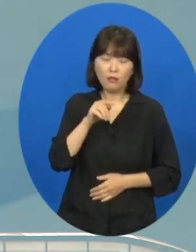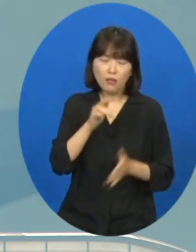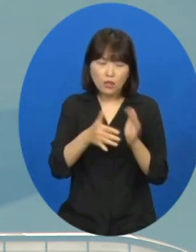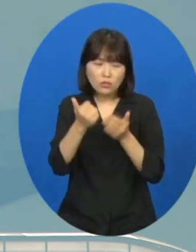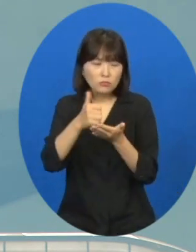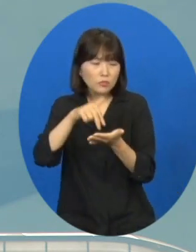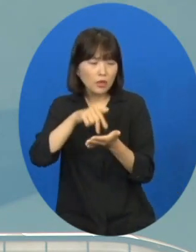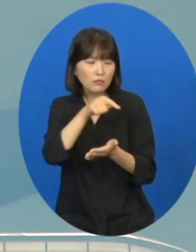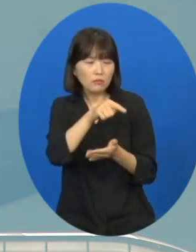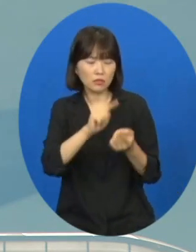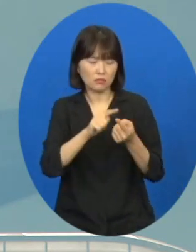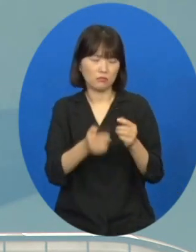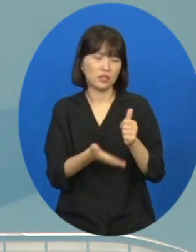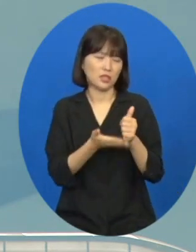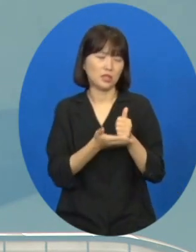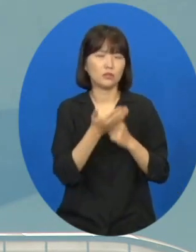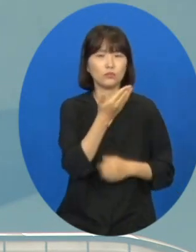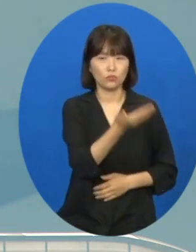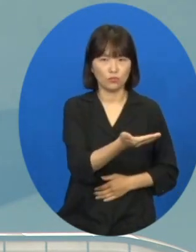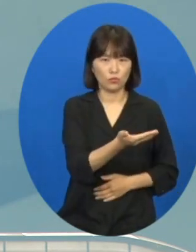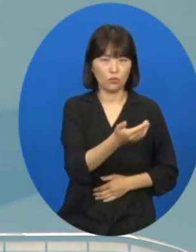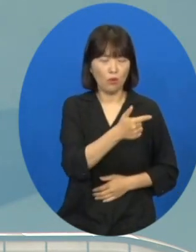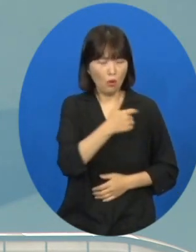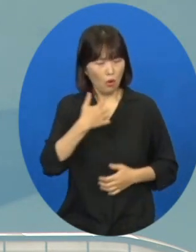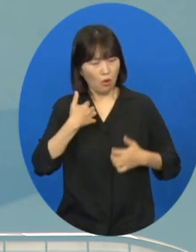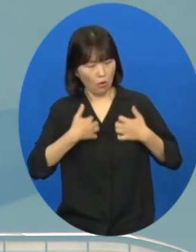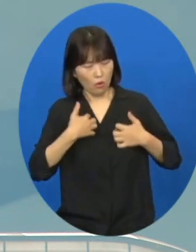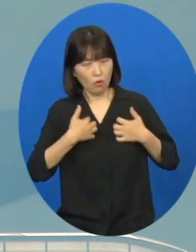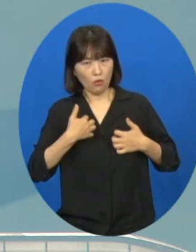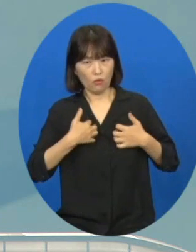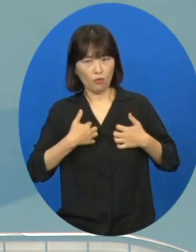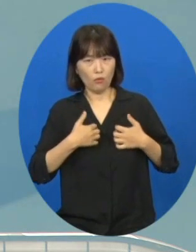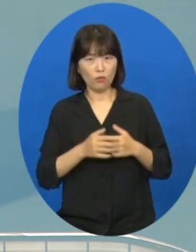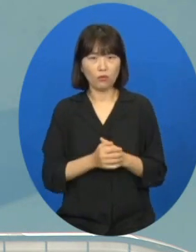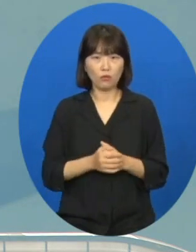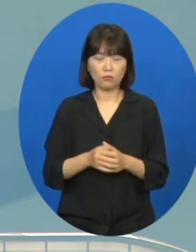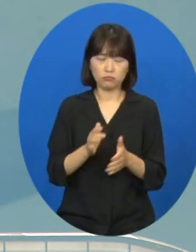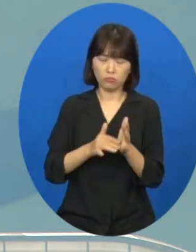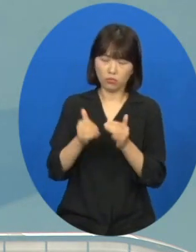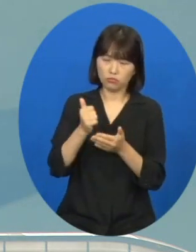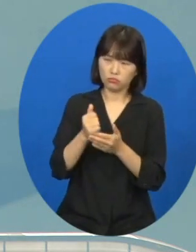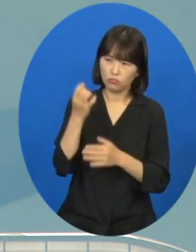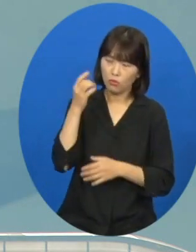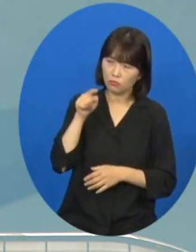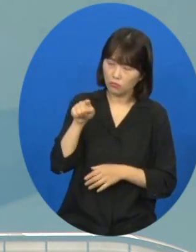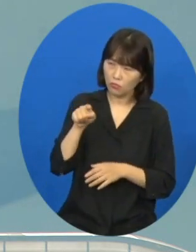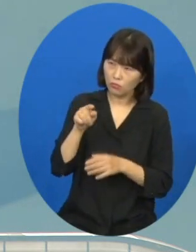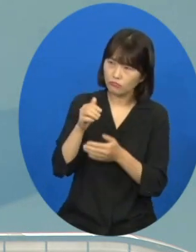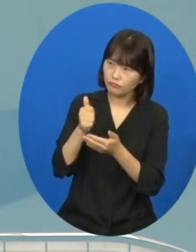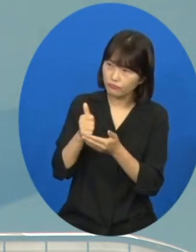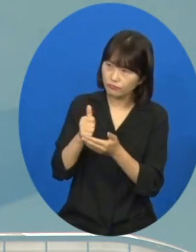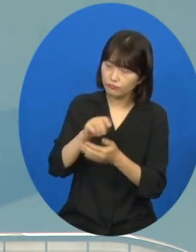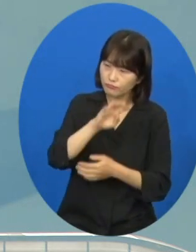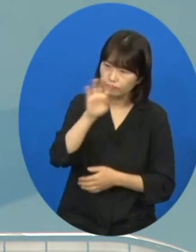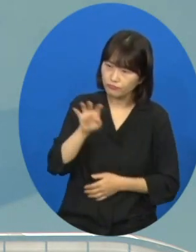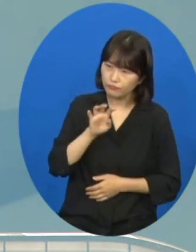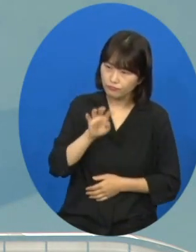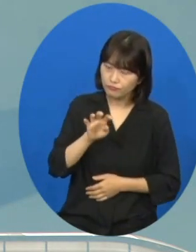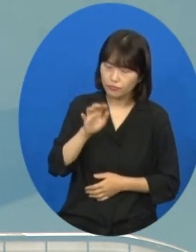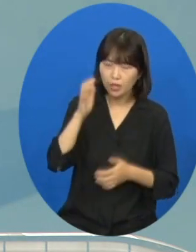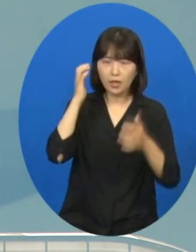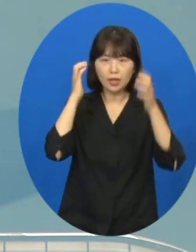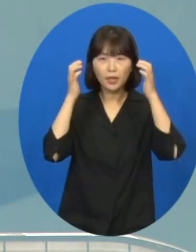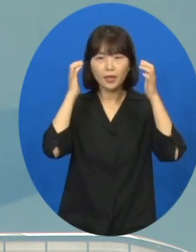칭찬을 하셨어요. 너무 기뻐하셨어요. 예수님이 본래 그런 분인가? 이렇게 좀